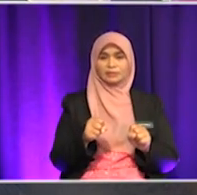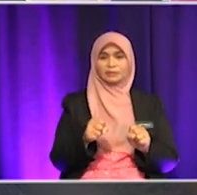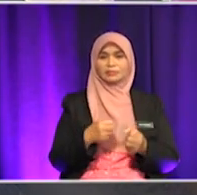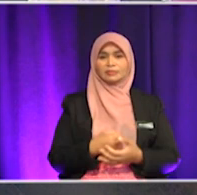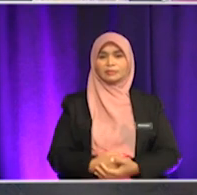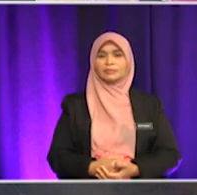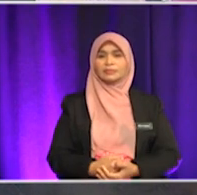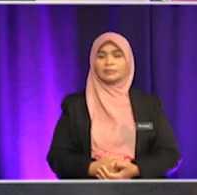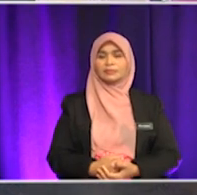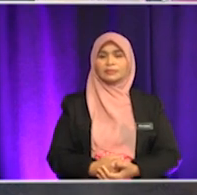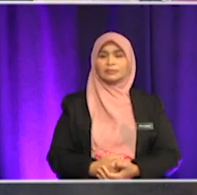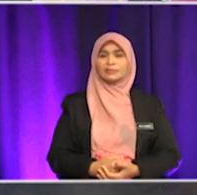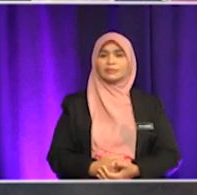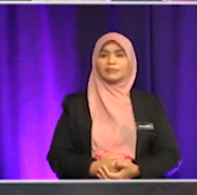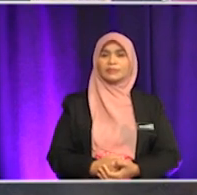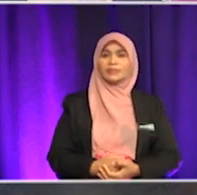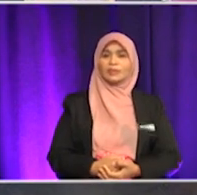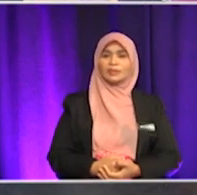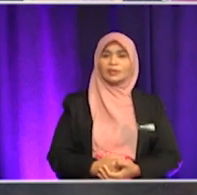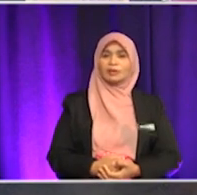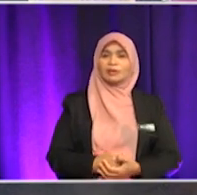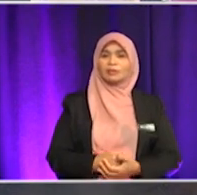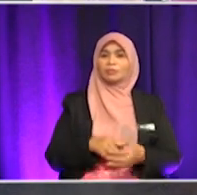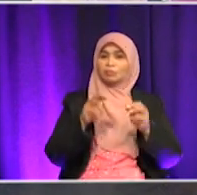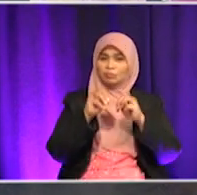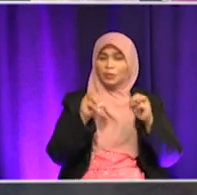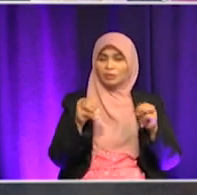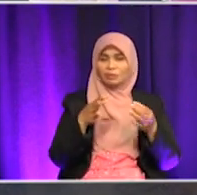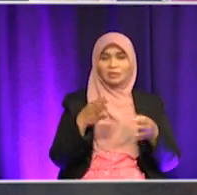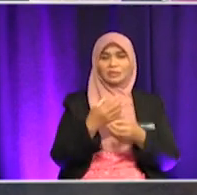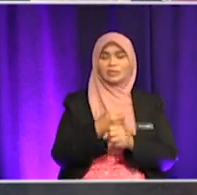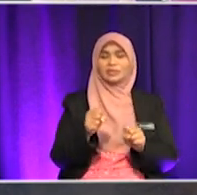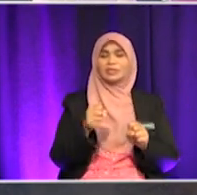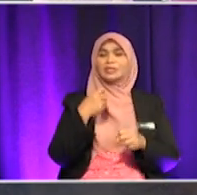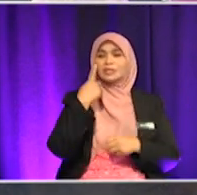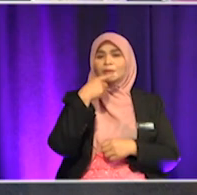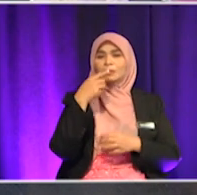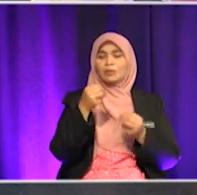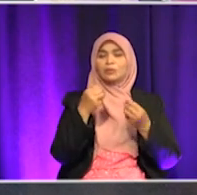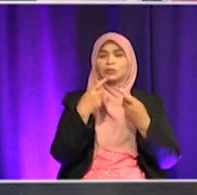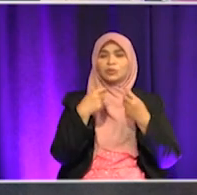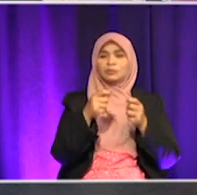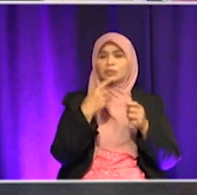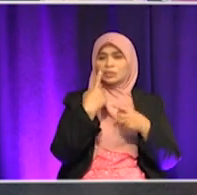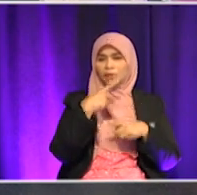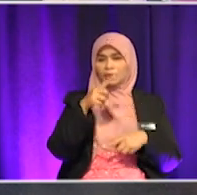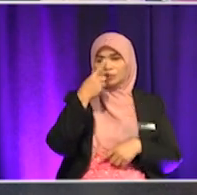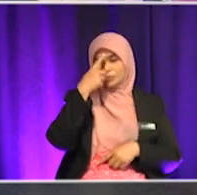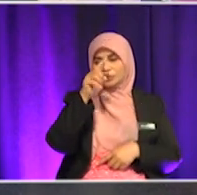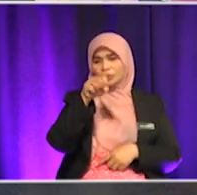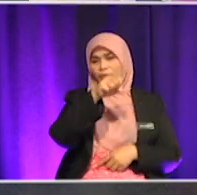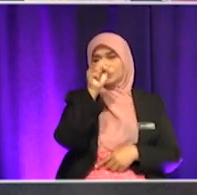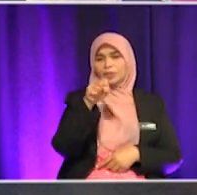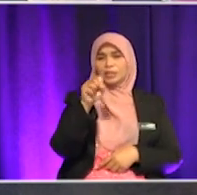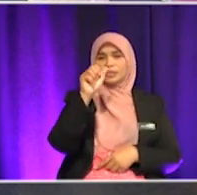dah. Ush, lajunya. Abang Irfan tak sempat nak tengok lagi soalan pun. Okey, macam mana? Siapa nak cuba jawab untuk soalan A dulu? Siapa nak cuba?